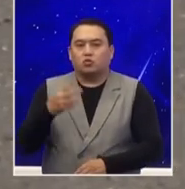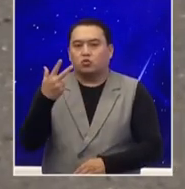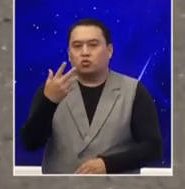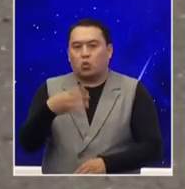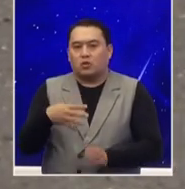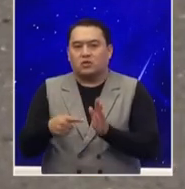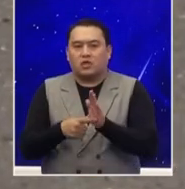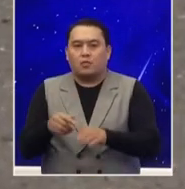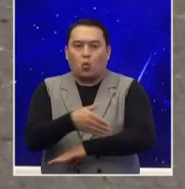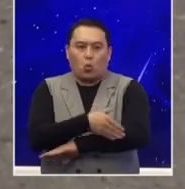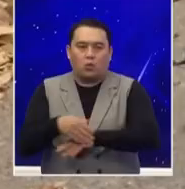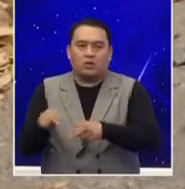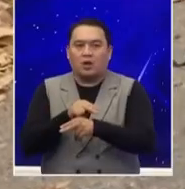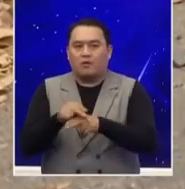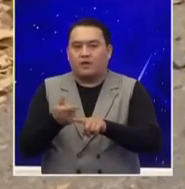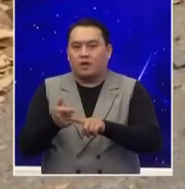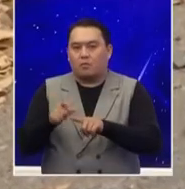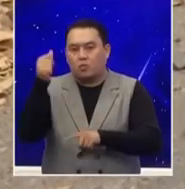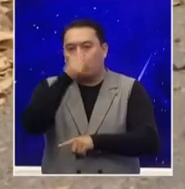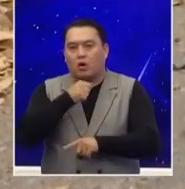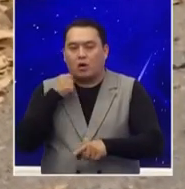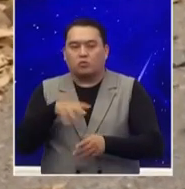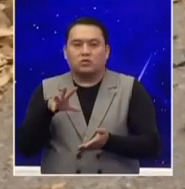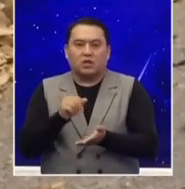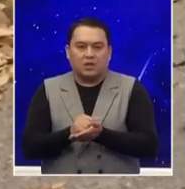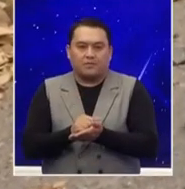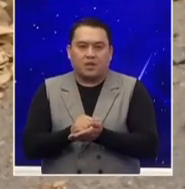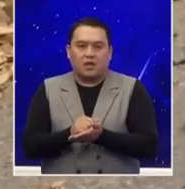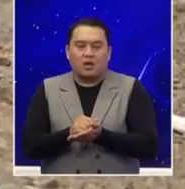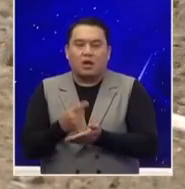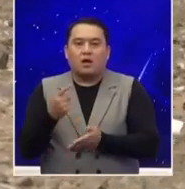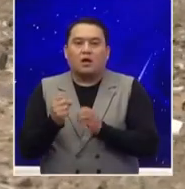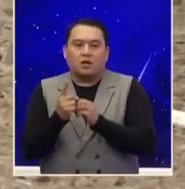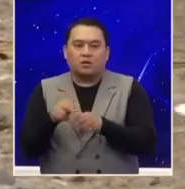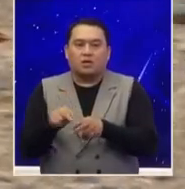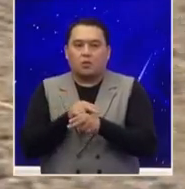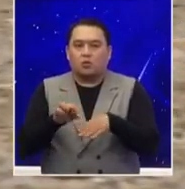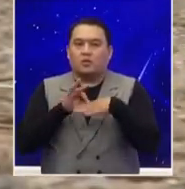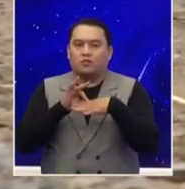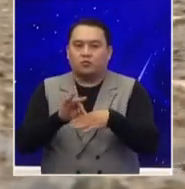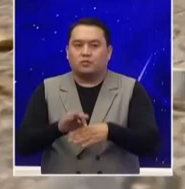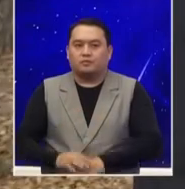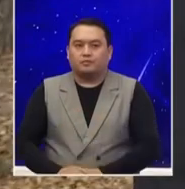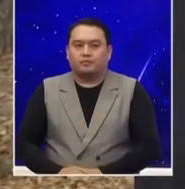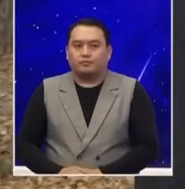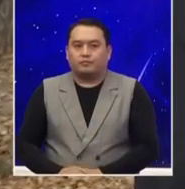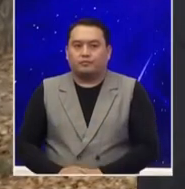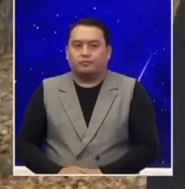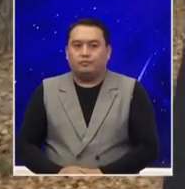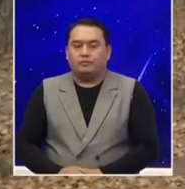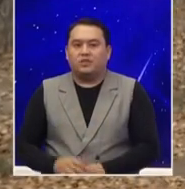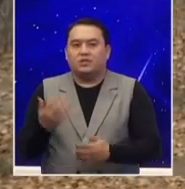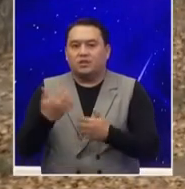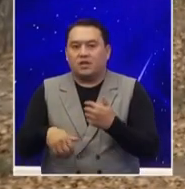внутрипоселковых улиц отремонтированы в этом году по дорожной карте занятости еще на 11 идет капитальный ремонт на средний и